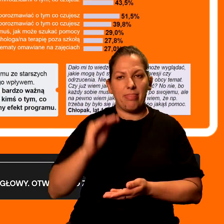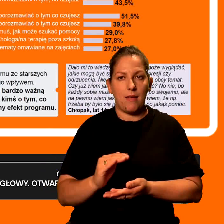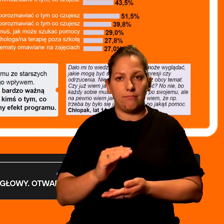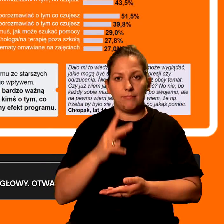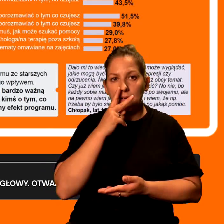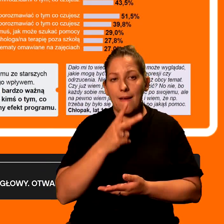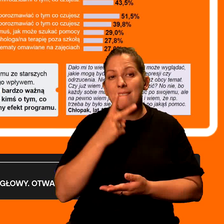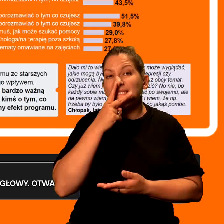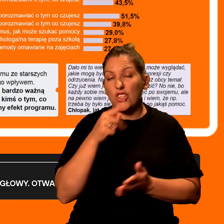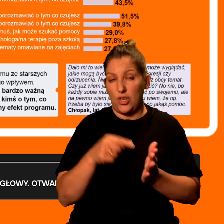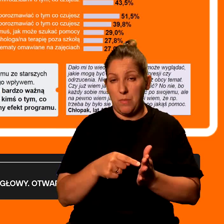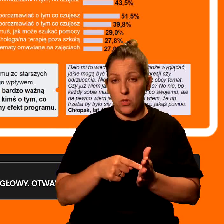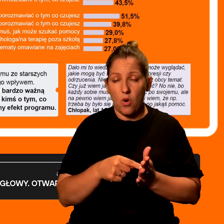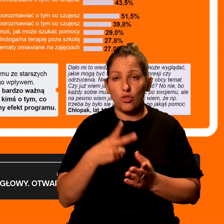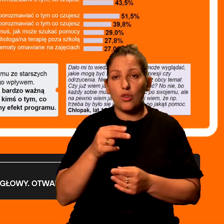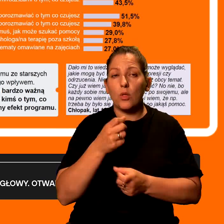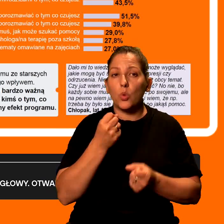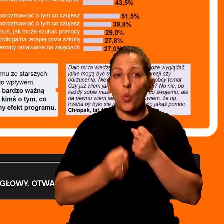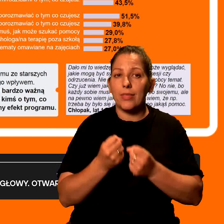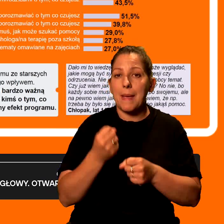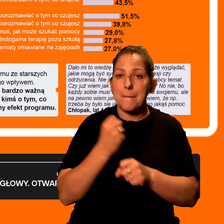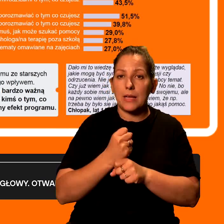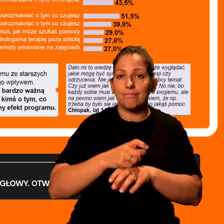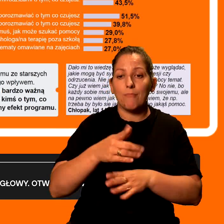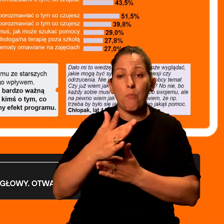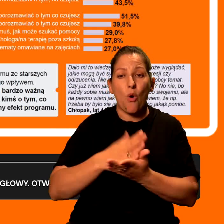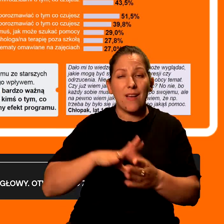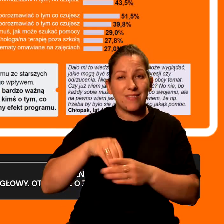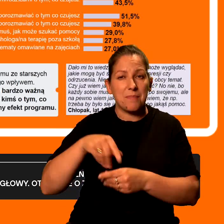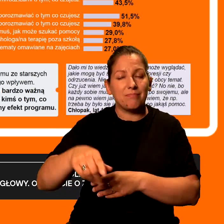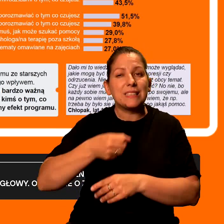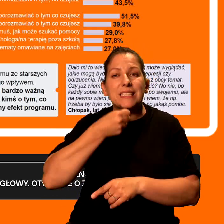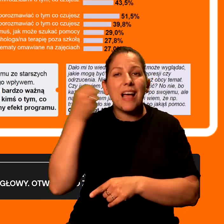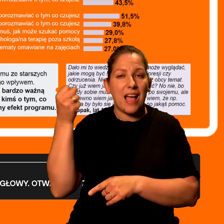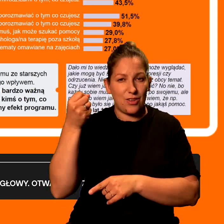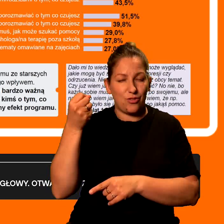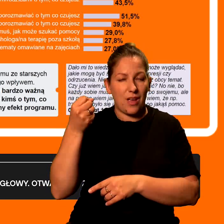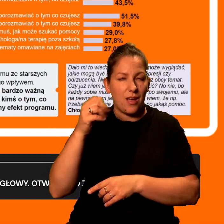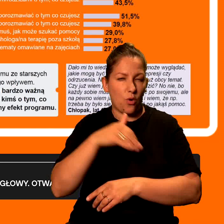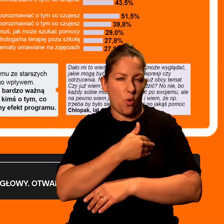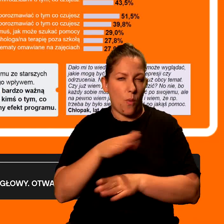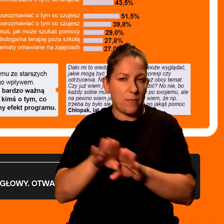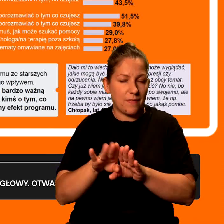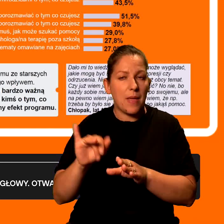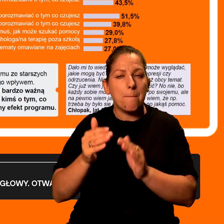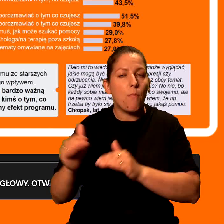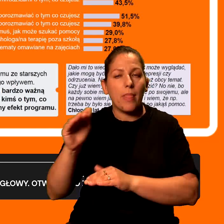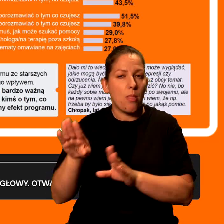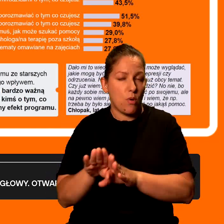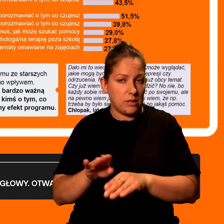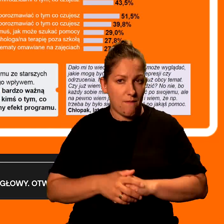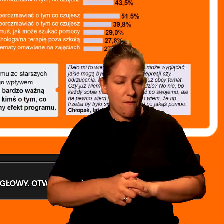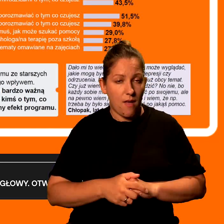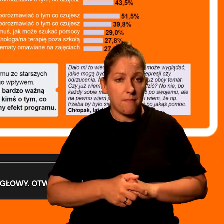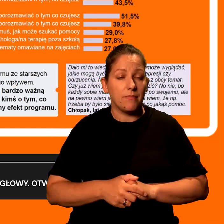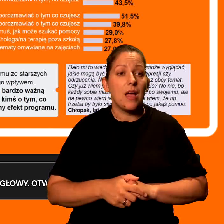w ogóle widzimy to, że znacznie trudniej się pracowało w tym programie z uczniami starszych klas podstawówki i z uczniami szkół ponadpodstawowych.